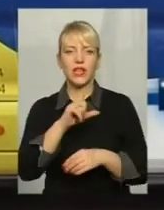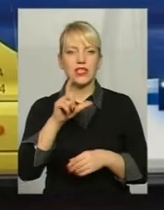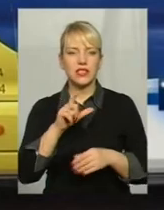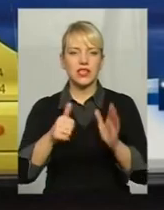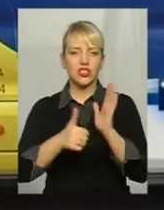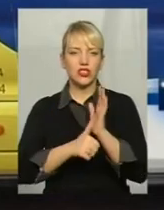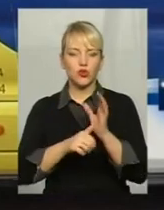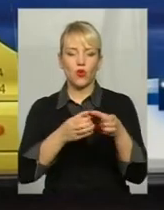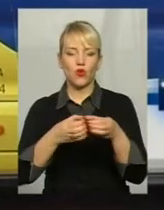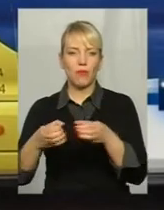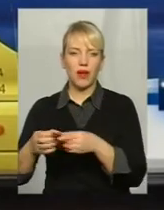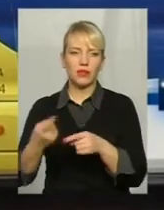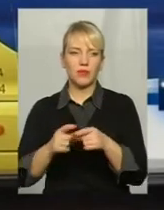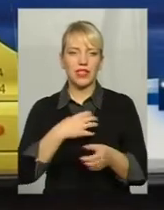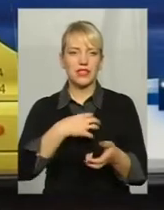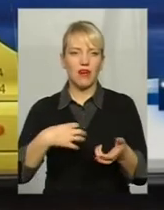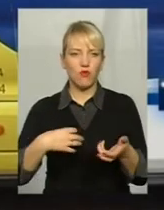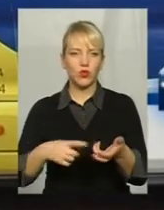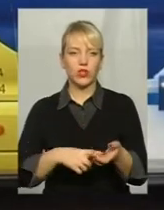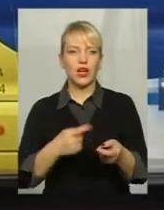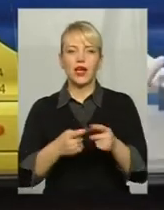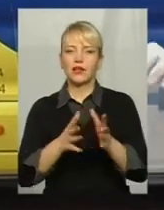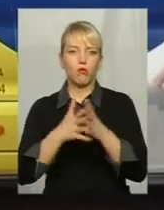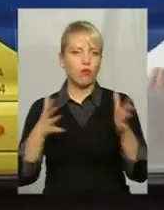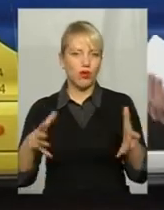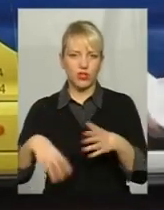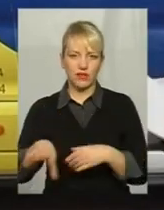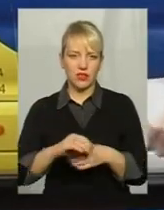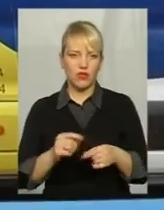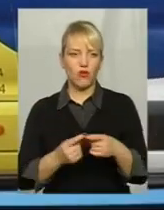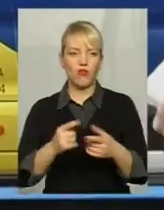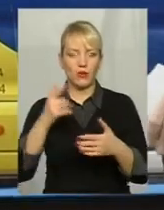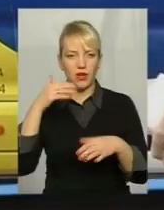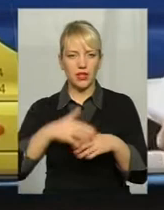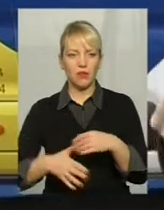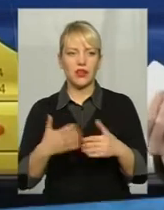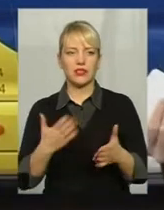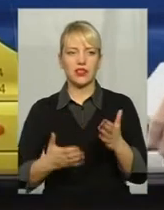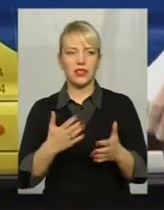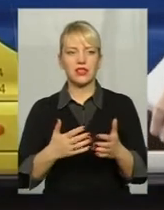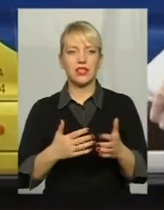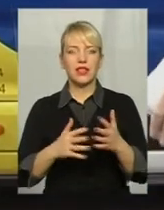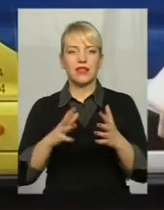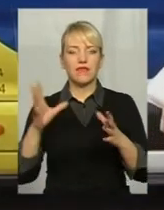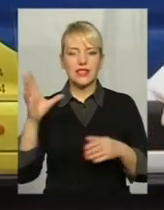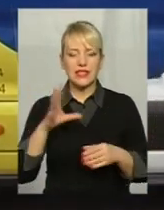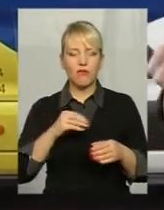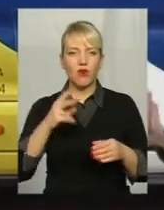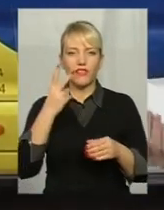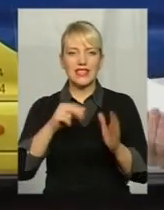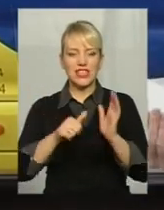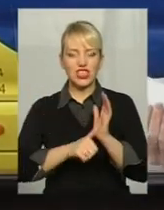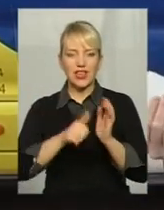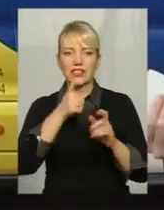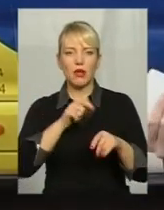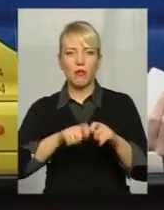громадами Це Славута, це більше всього Ви розумієте, якщо всього в проєкті 26 пілотів в